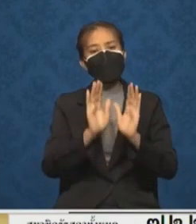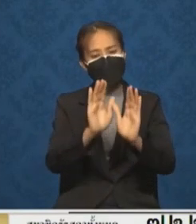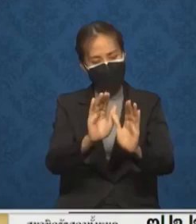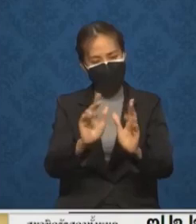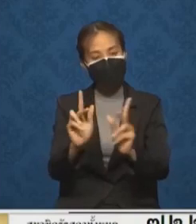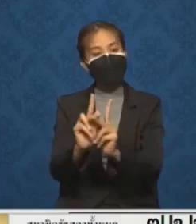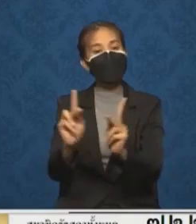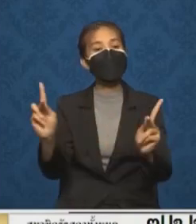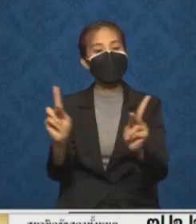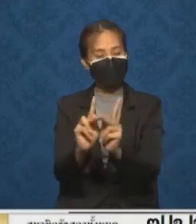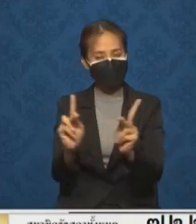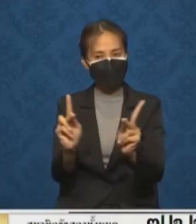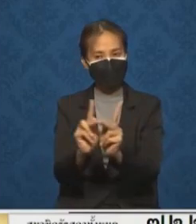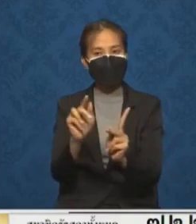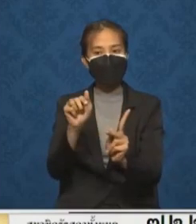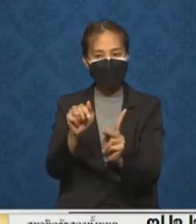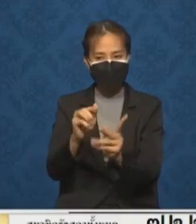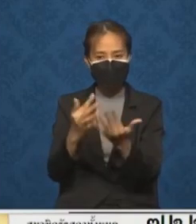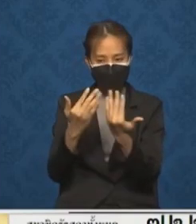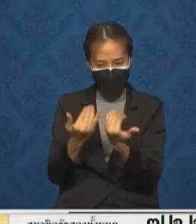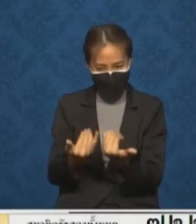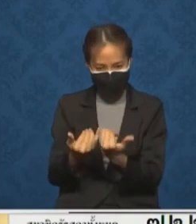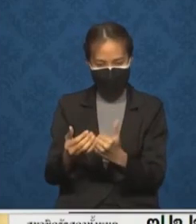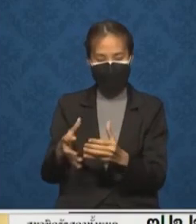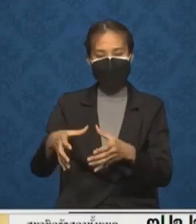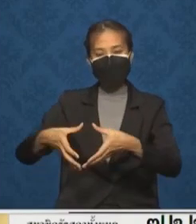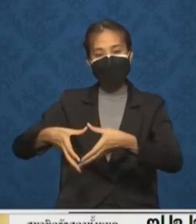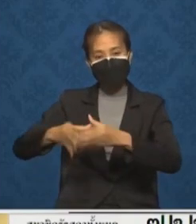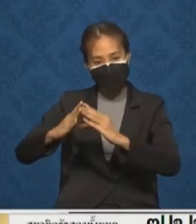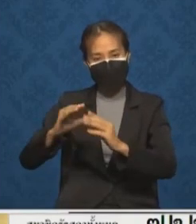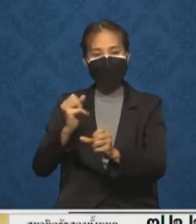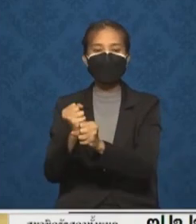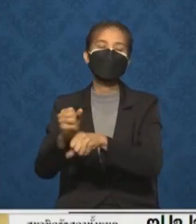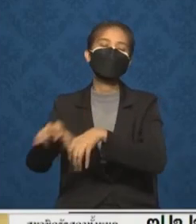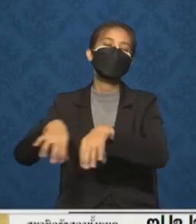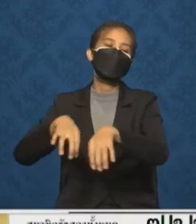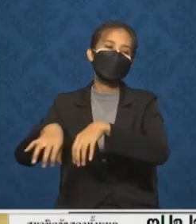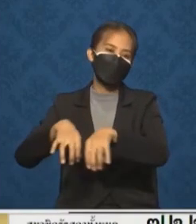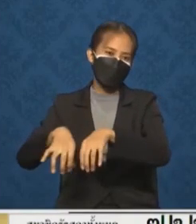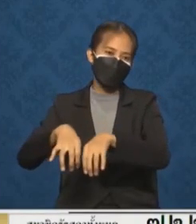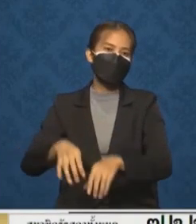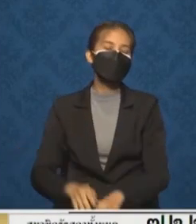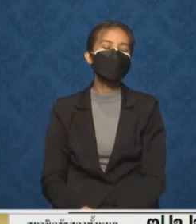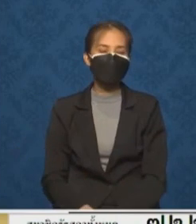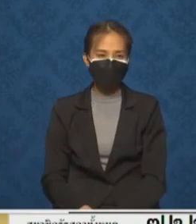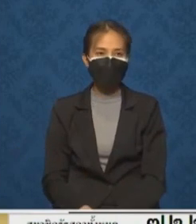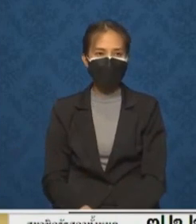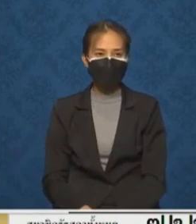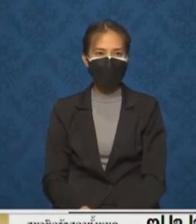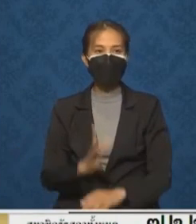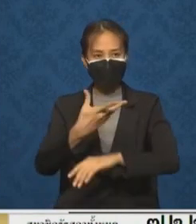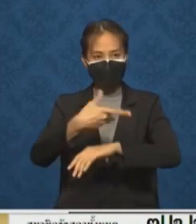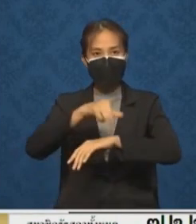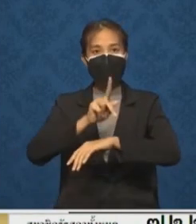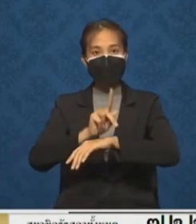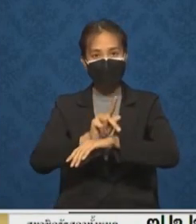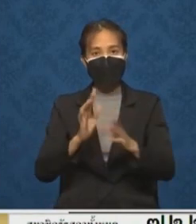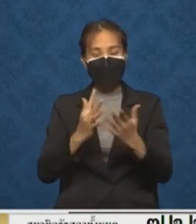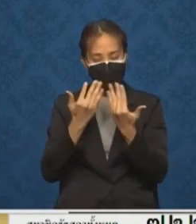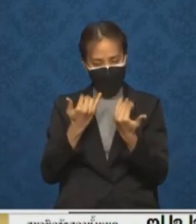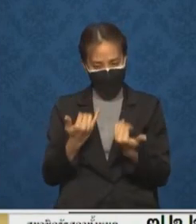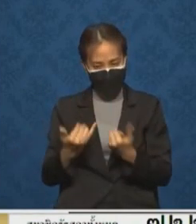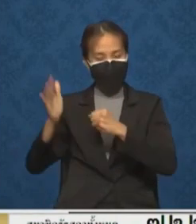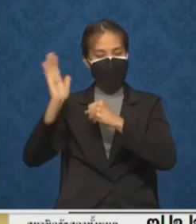ะกรรมการที่จะได้มีการจัดตั้งขึ้นต่อจากนี้เป็นต้นไป ท่านประธานครับฟังการอภิปร